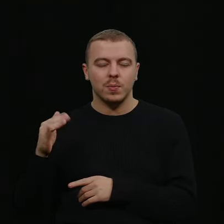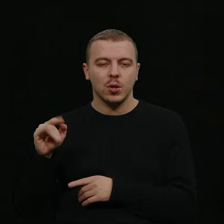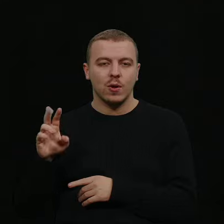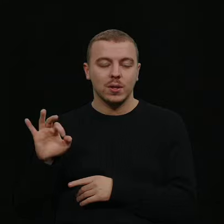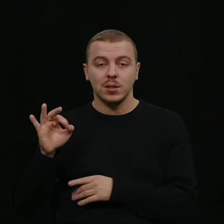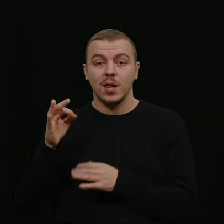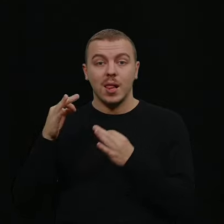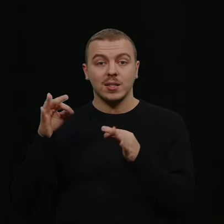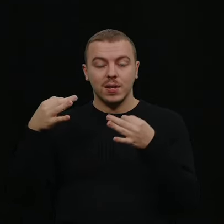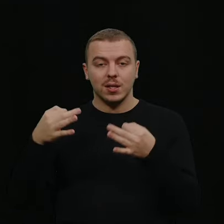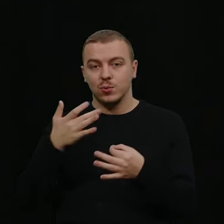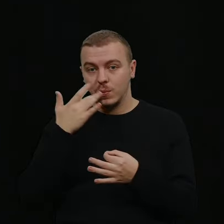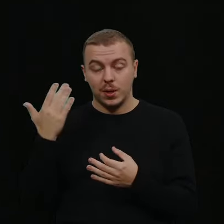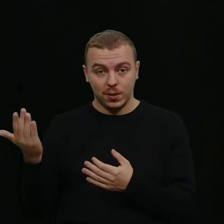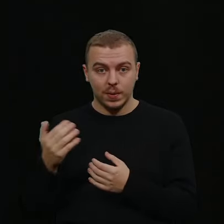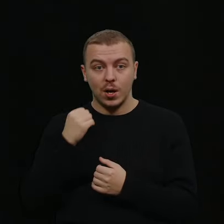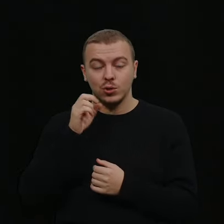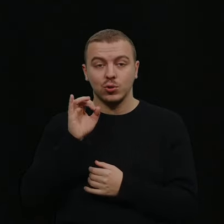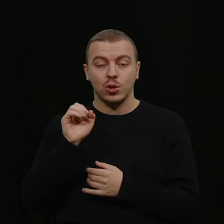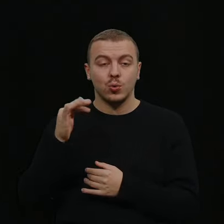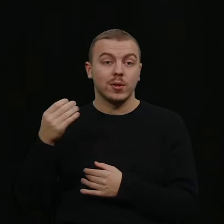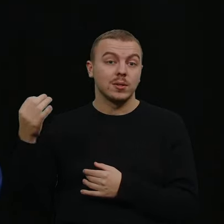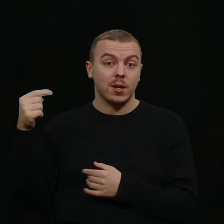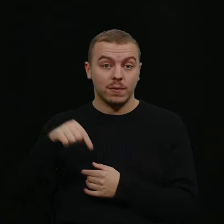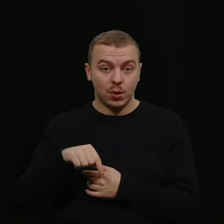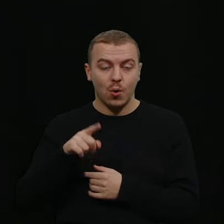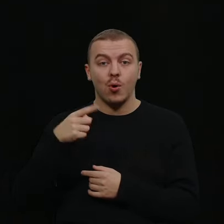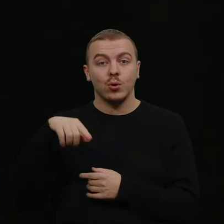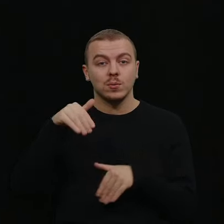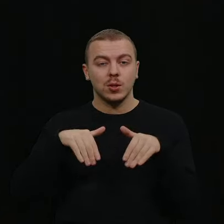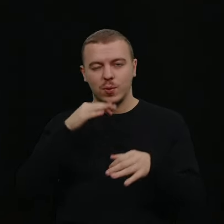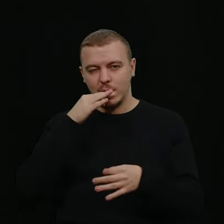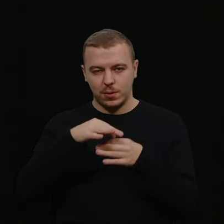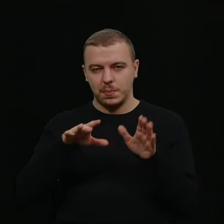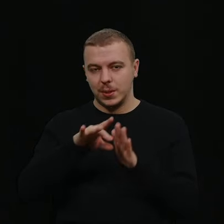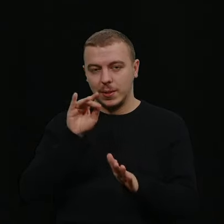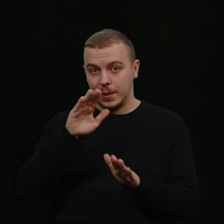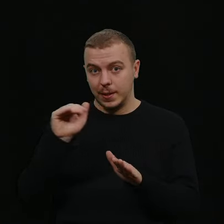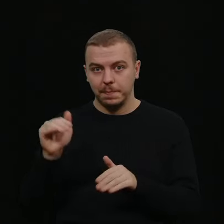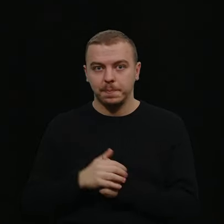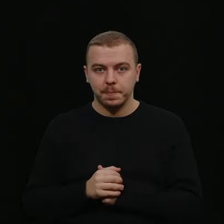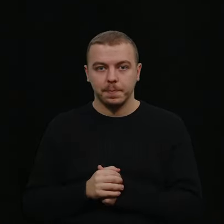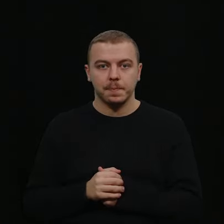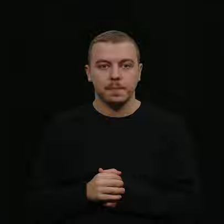Laisvė ir Teisingumas. Tai ačiū Šarūnui Biručiui už atvykimą, o Jūs balsuokite atsakingai. Iki.